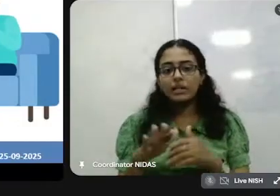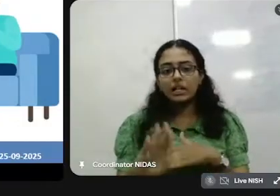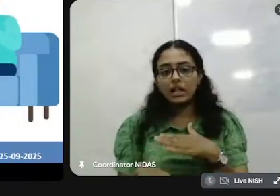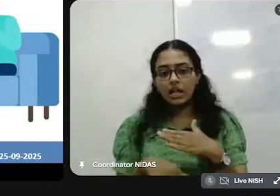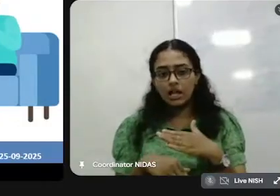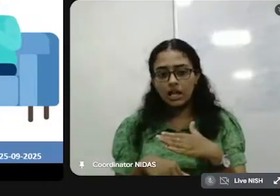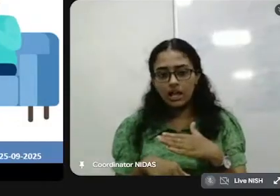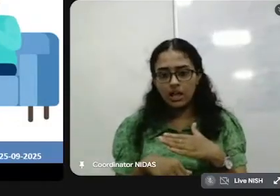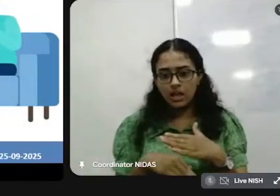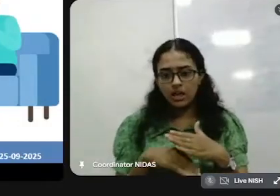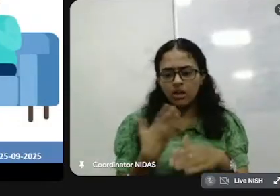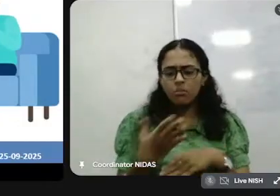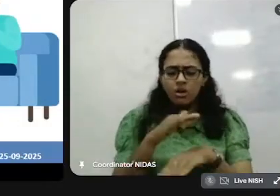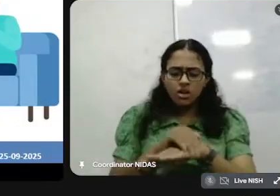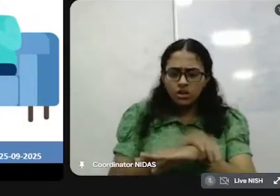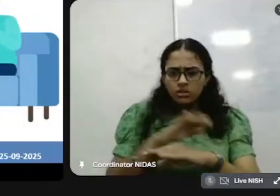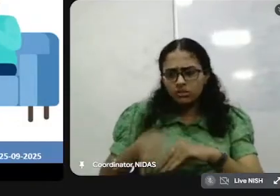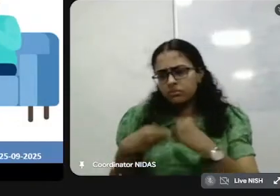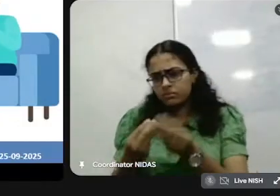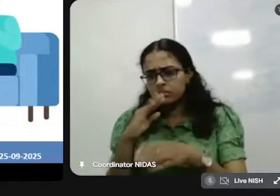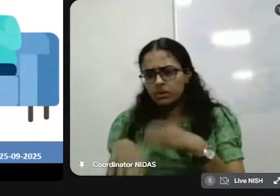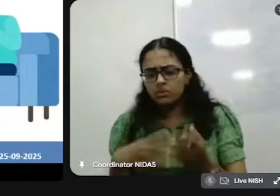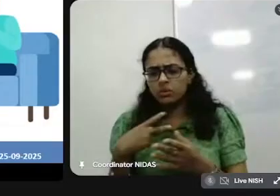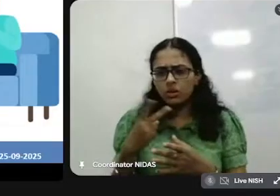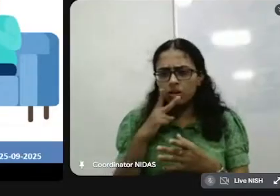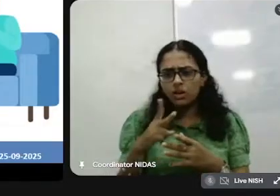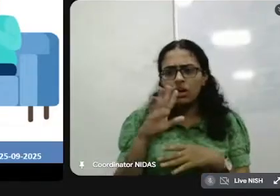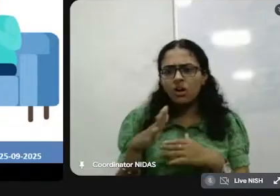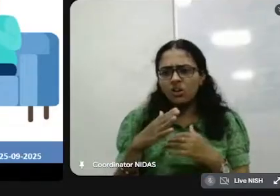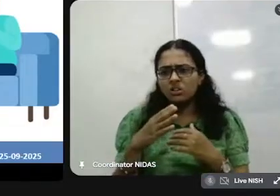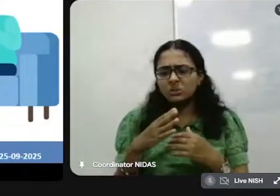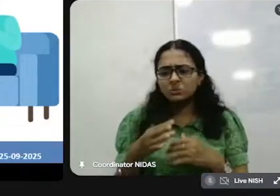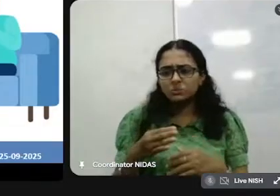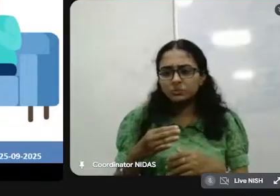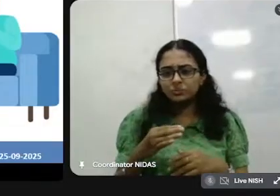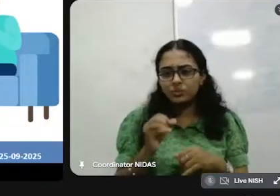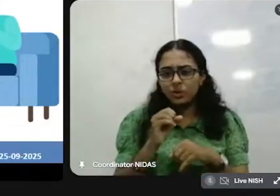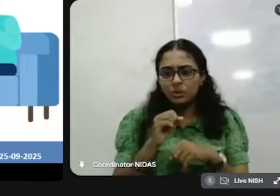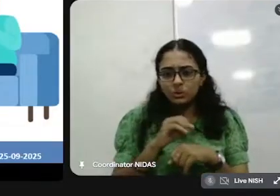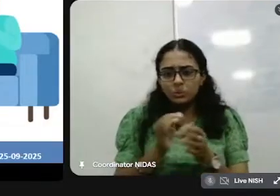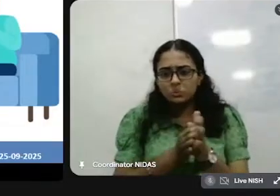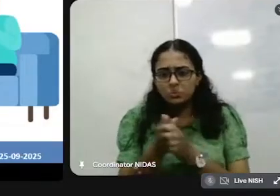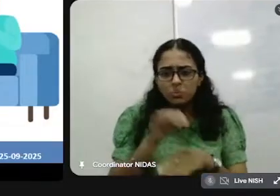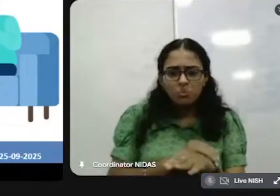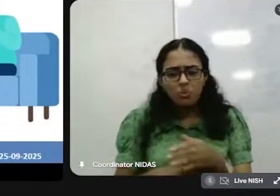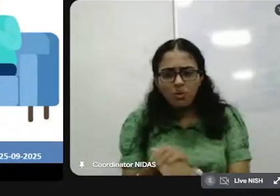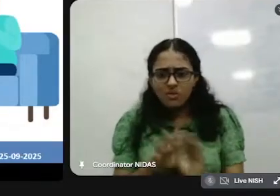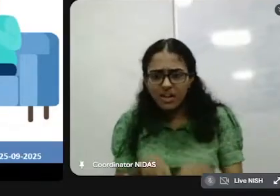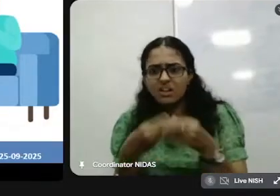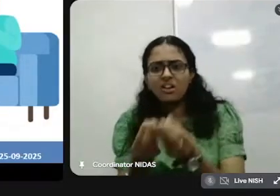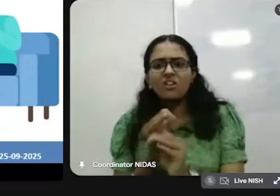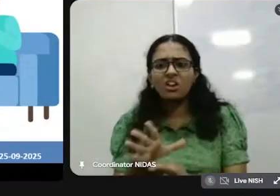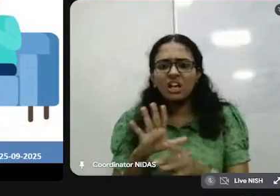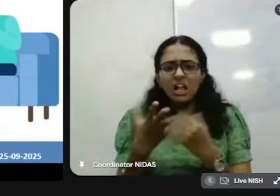സ്ട്രോക്ക് പേഷ്യൻസ് ഒക്കെ തെറപ്പിയിലൊക്കെ പോകുമ്പോൾ നമുക്ക് കാണാറുണ്ട്, ഒന്നും മോട്ടിവേഷൻ ഇല്ലാതിരിക്കുന്ന അവസ്ഥ നമ്മൾ കാണാറുണ്ട്. സ്ഥിരമായിട്ട് തെറപ്പിക്ക്